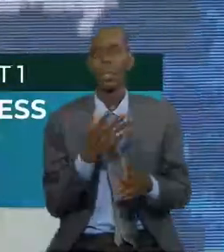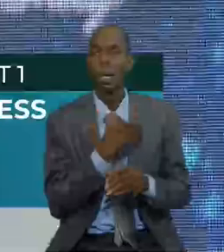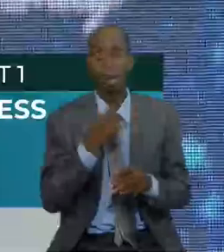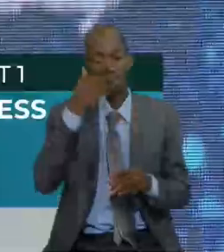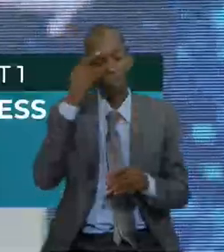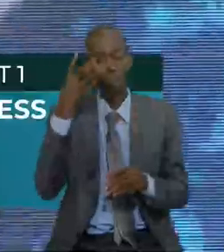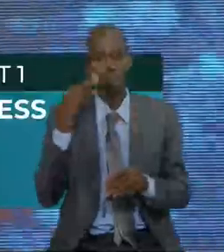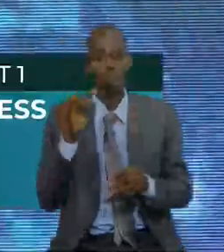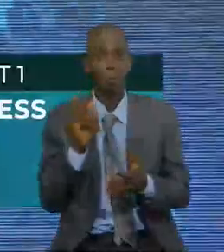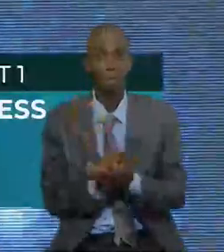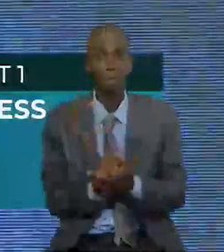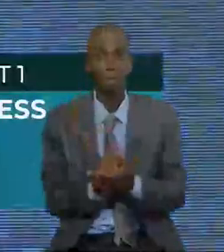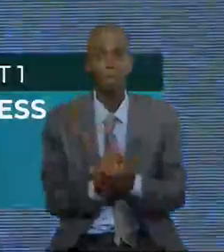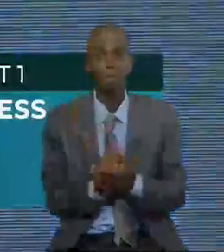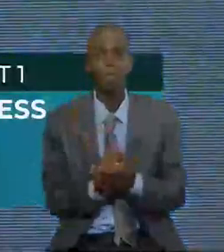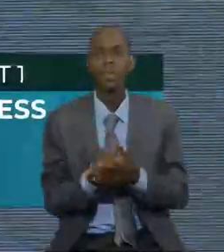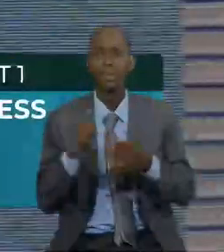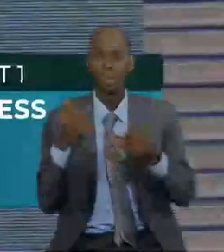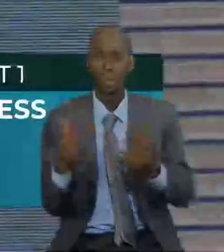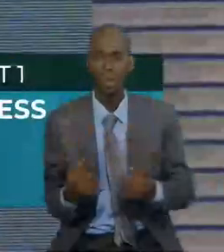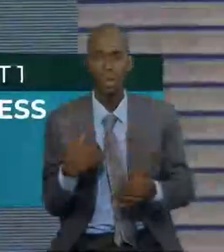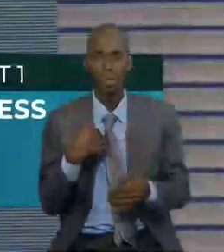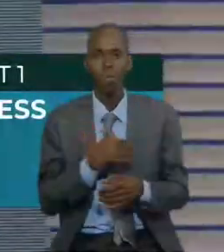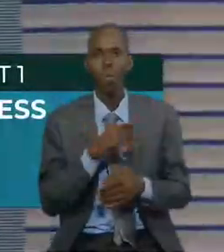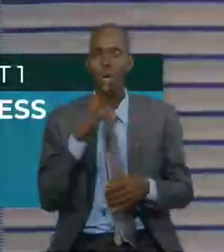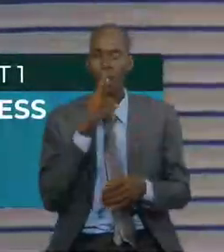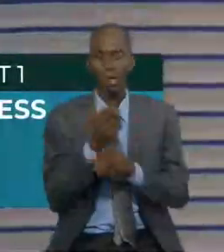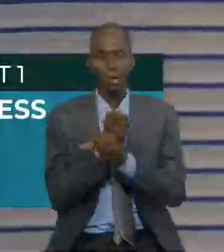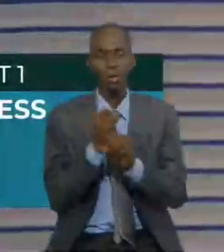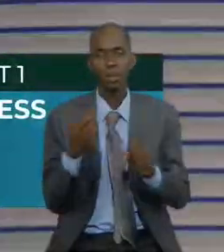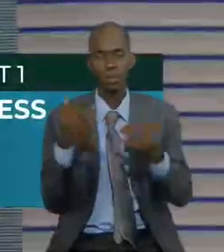la épouse